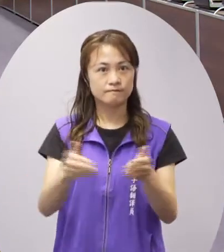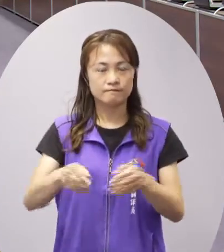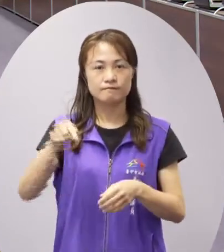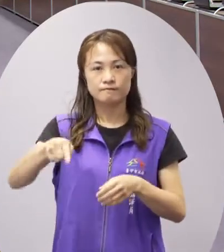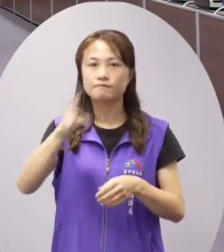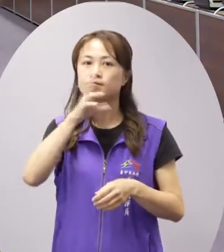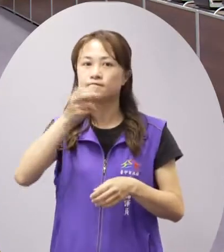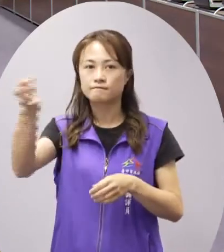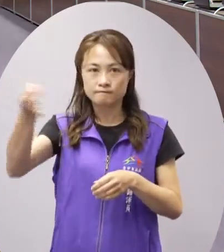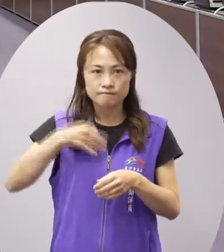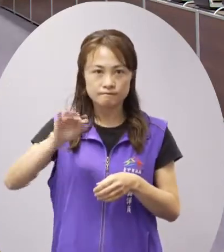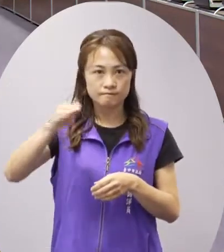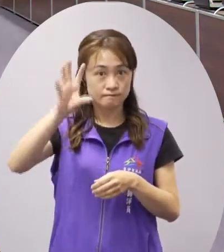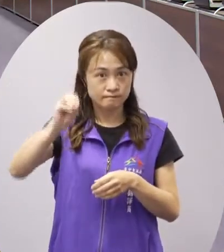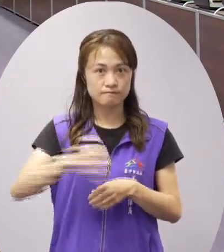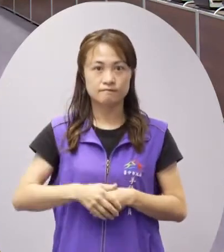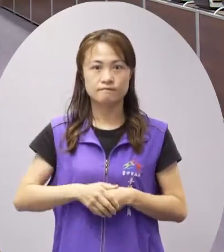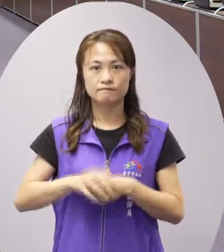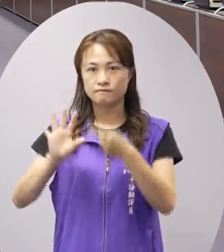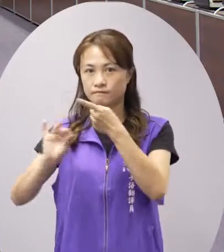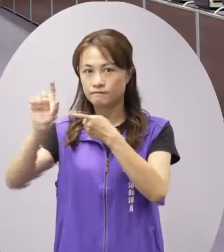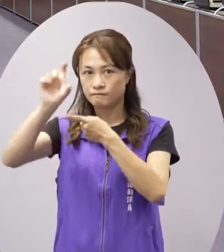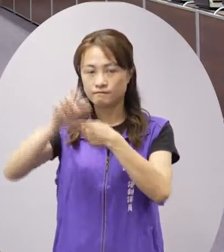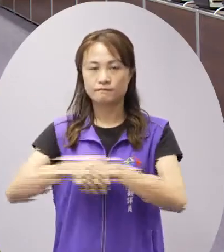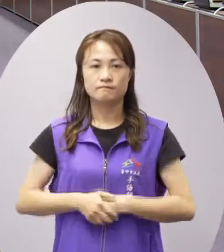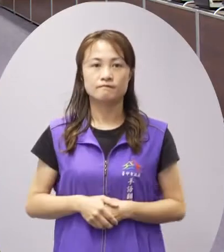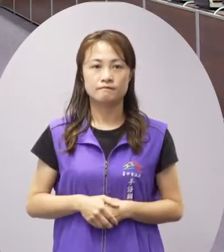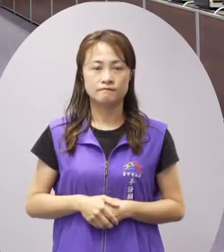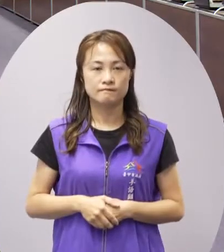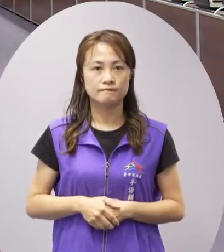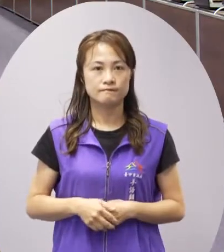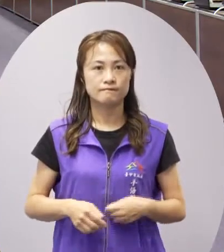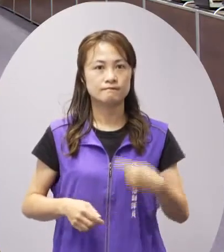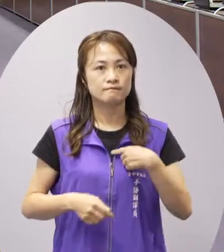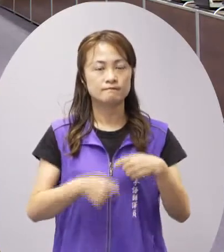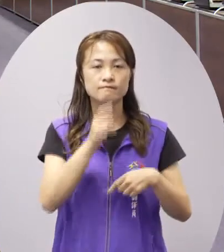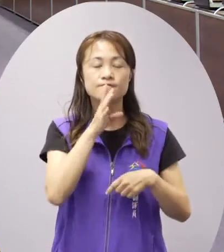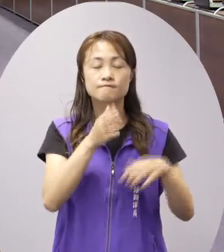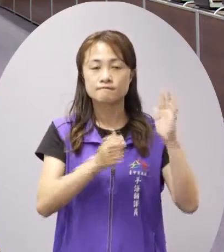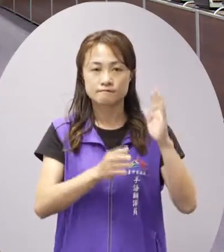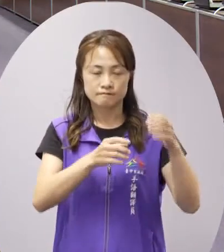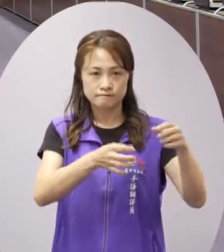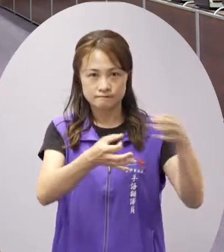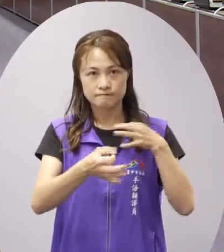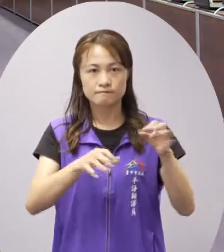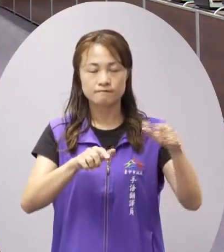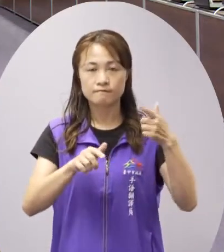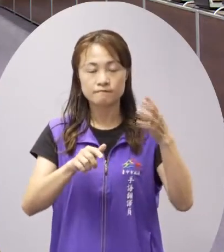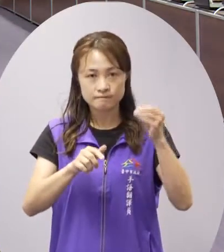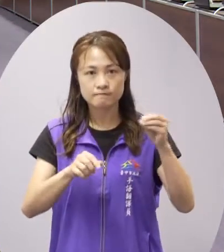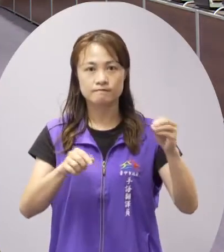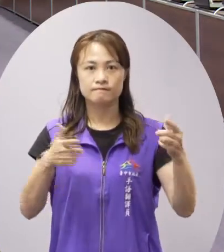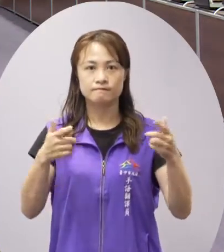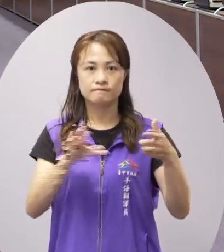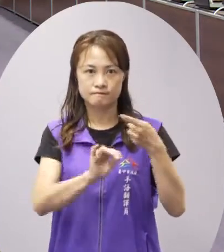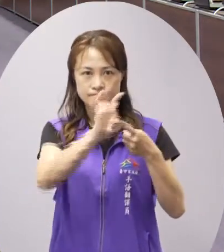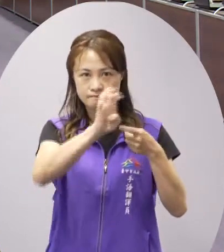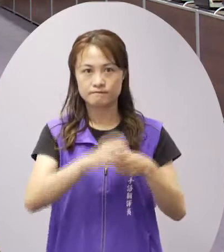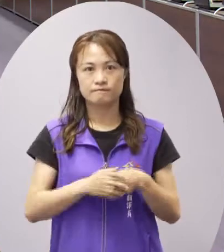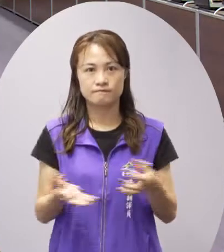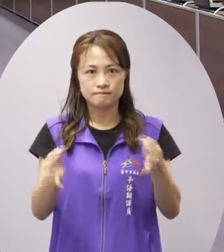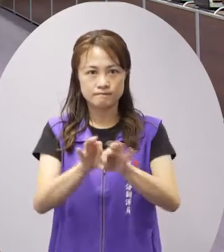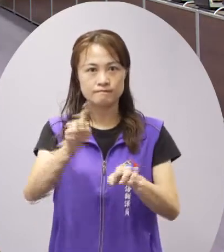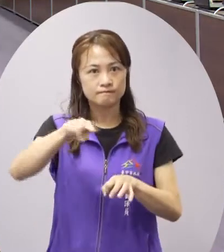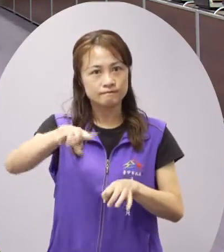央补助款900万元，比例60%，本府配合款600万元，比例40%，合